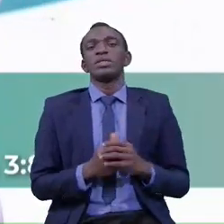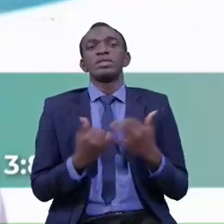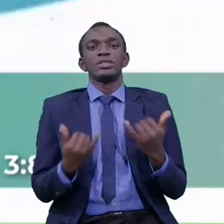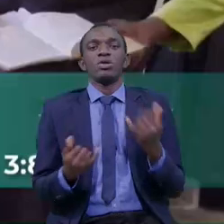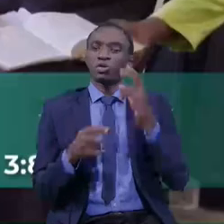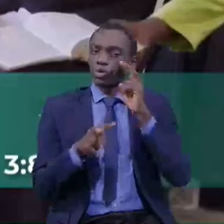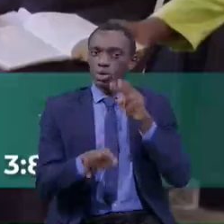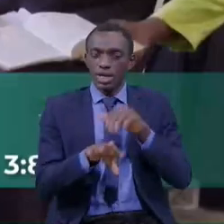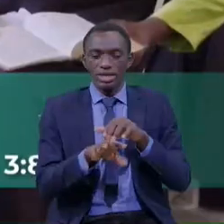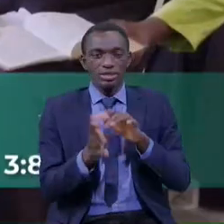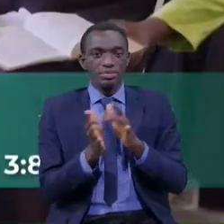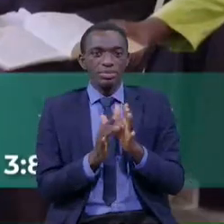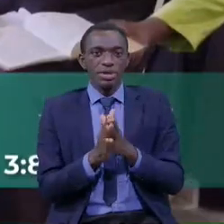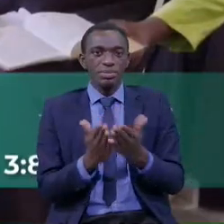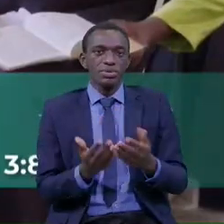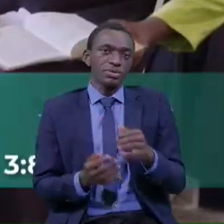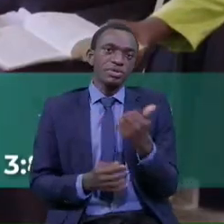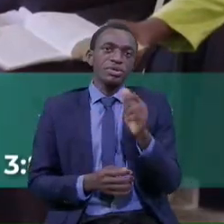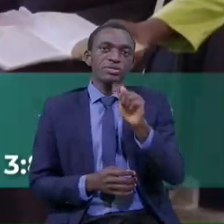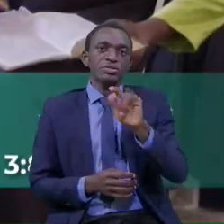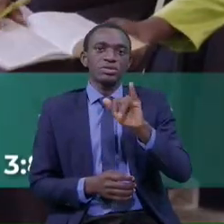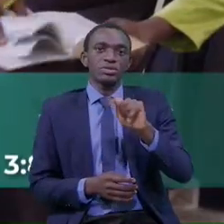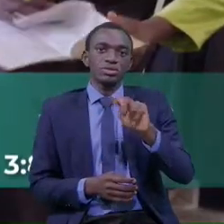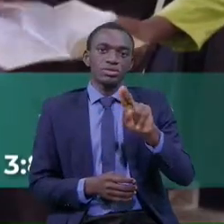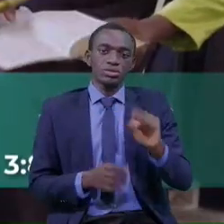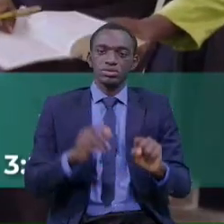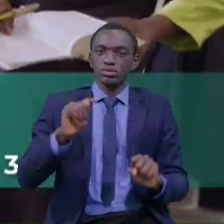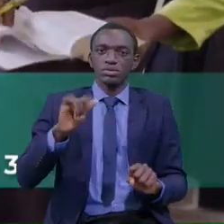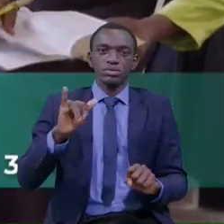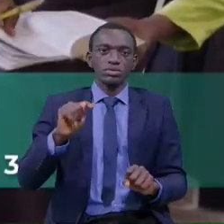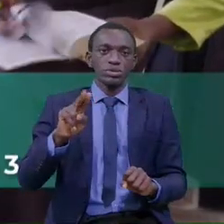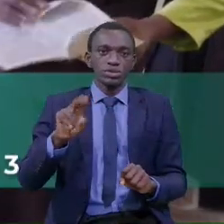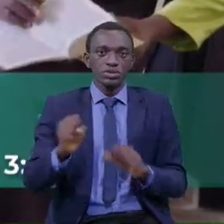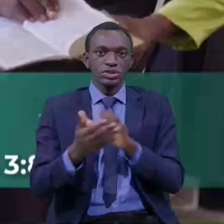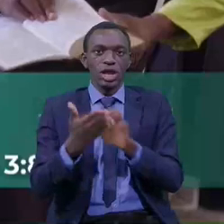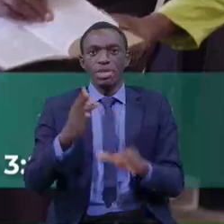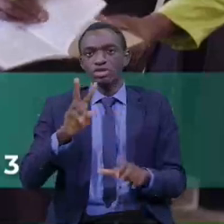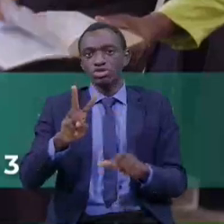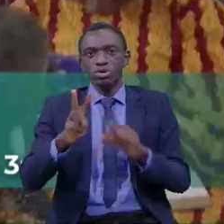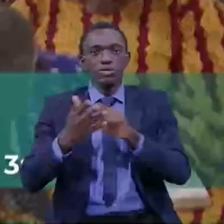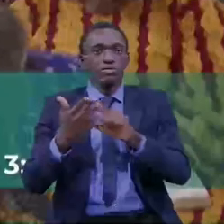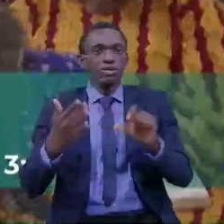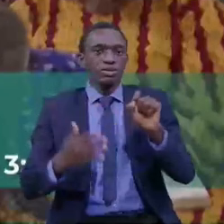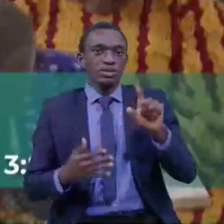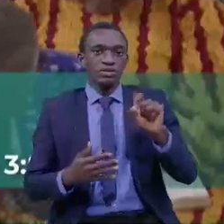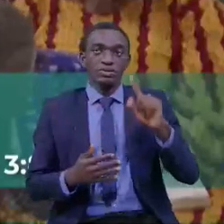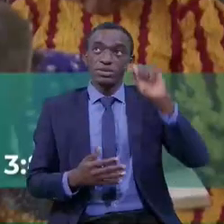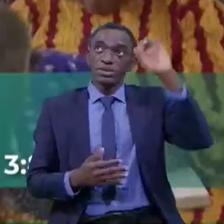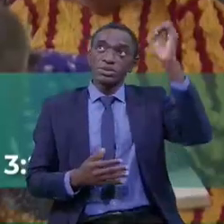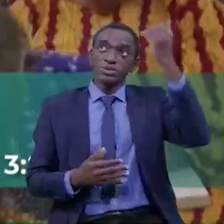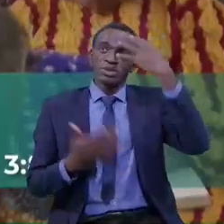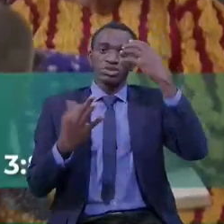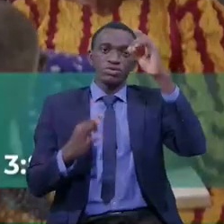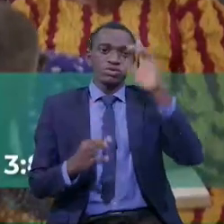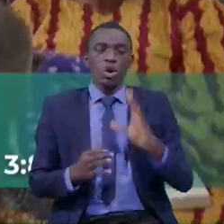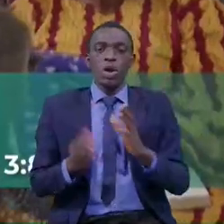2. Tite 2, 11. Tite 2, verset 11. Car la grâce de Dieu, source de salut